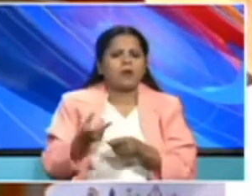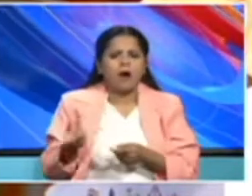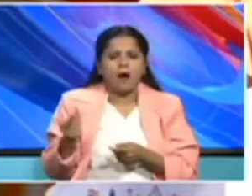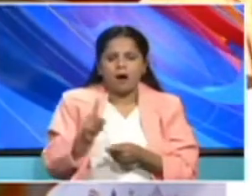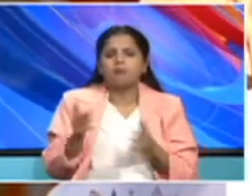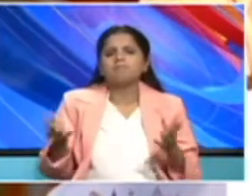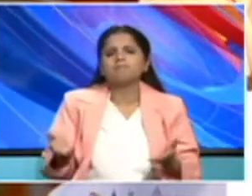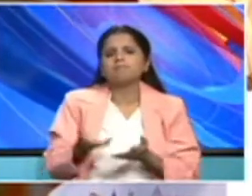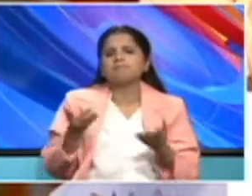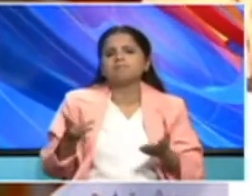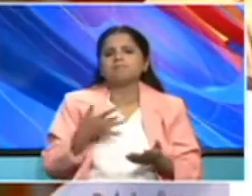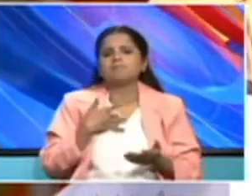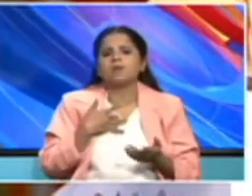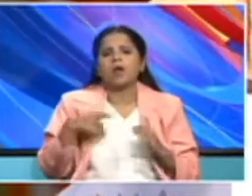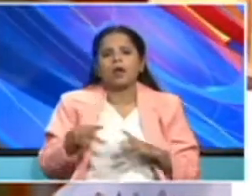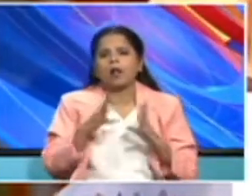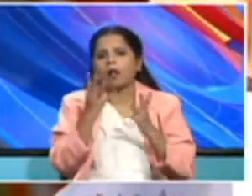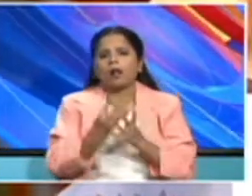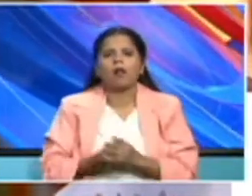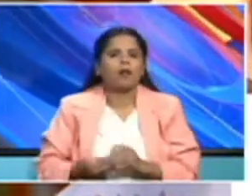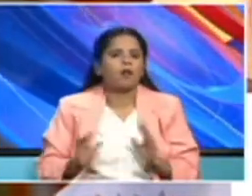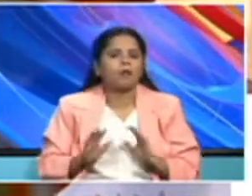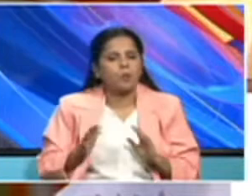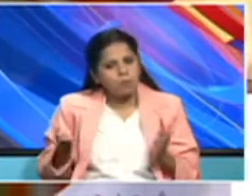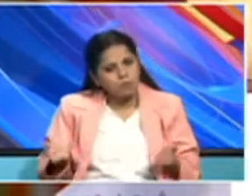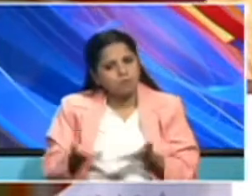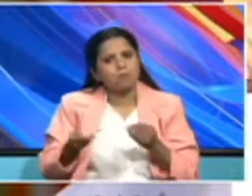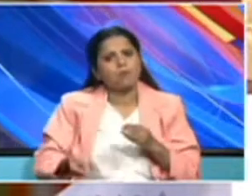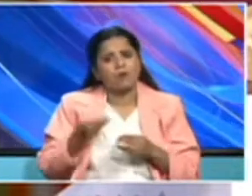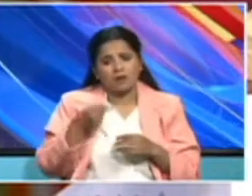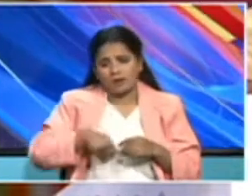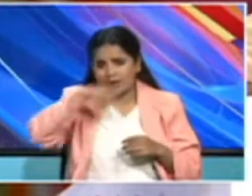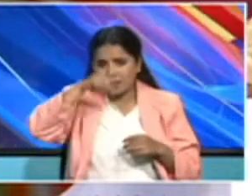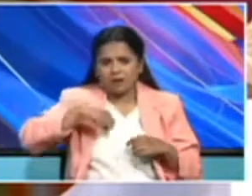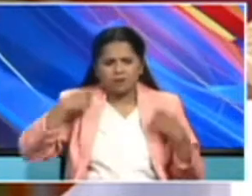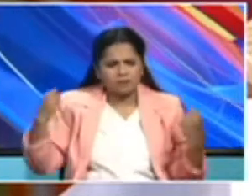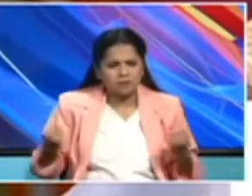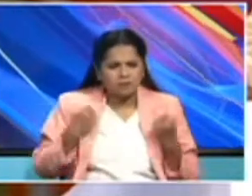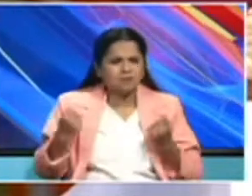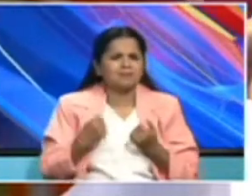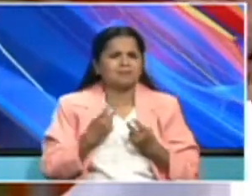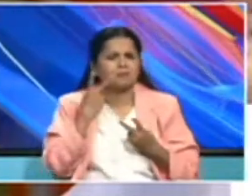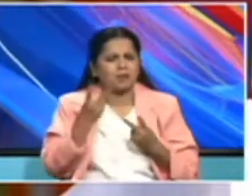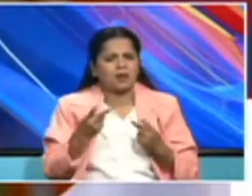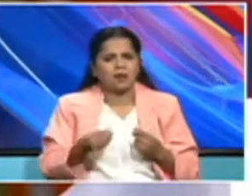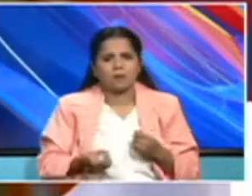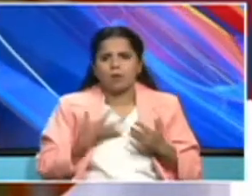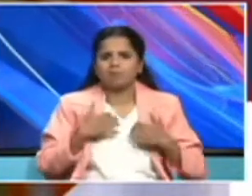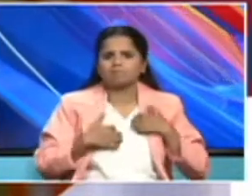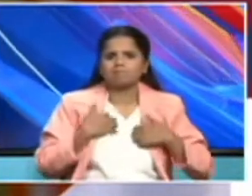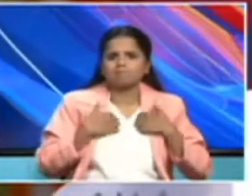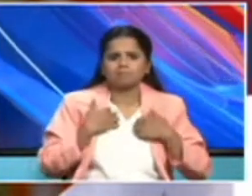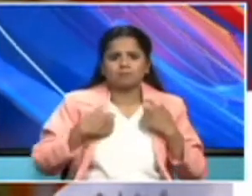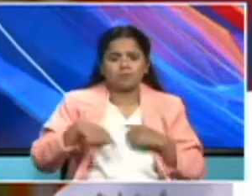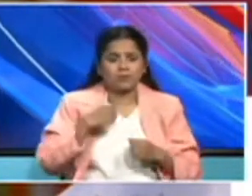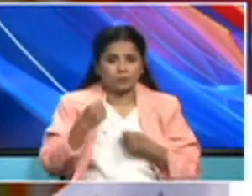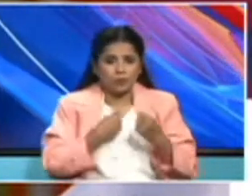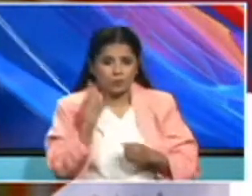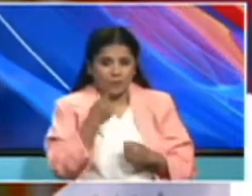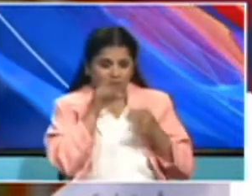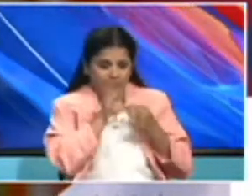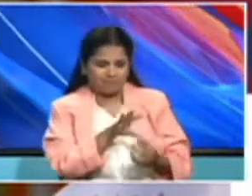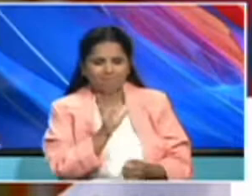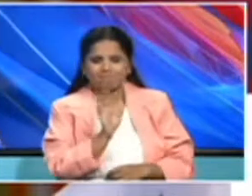कर रहा है। अब देश के प्रयास और उत्साह केवल एक खेल तक सीमित नहीं